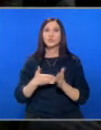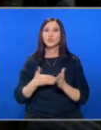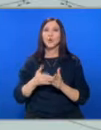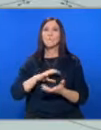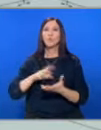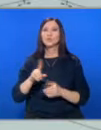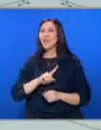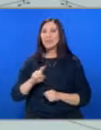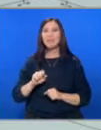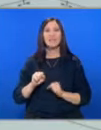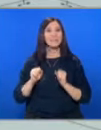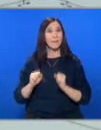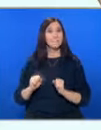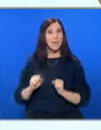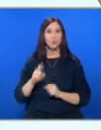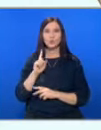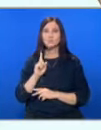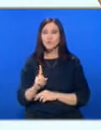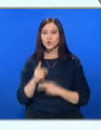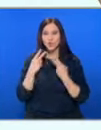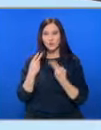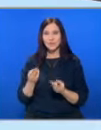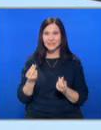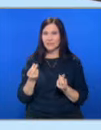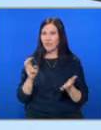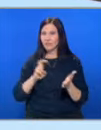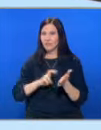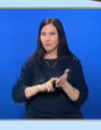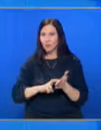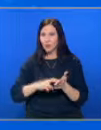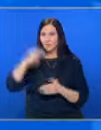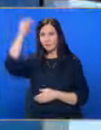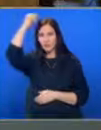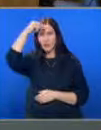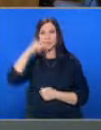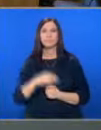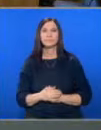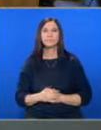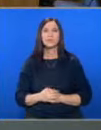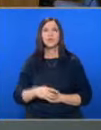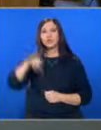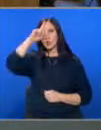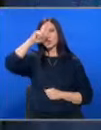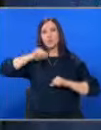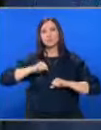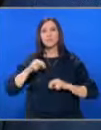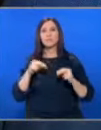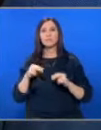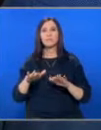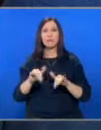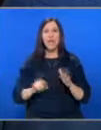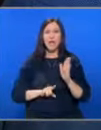Защо политическата нестабилност може да се отрази на цената на тока у нас? Столичният общински съвет